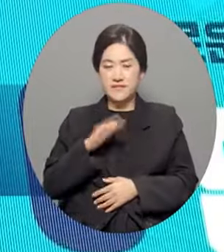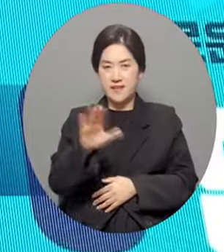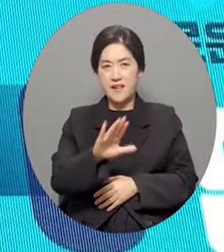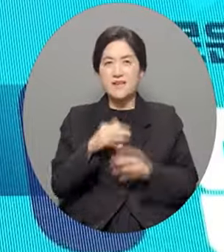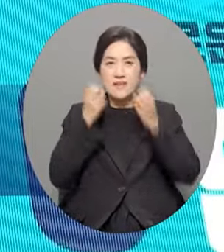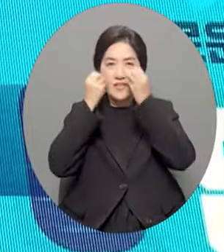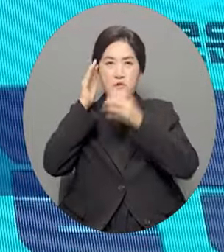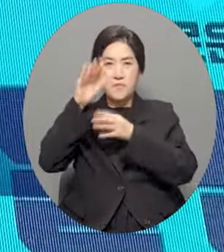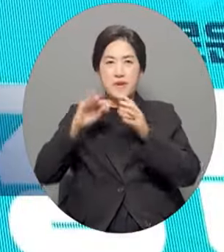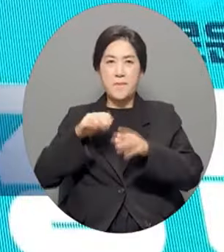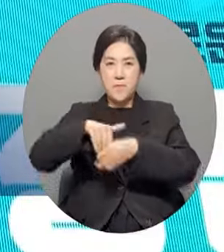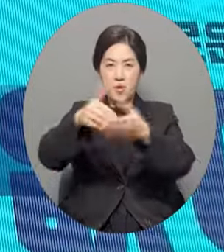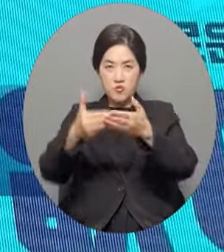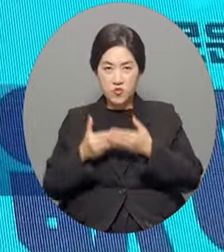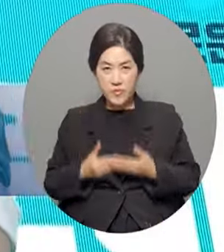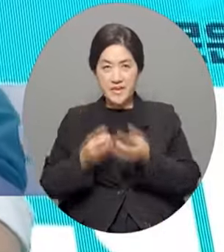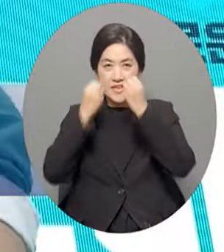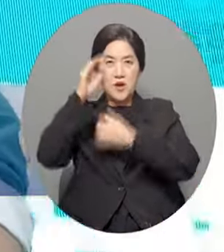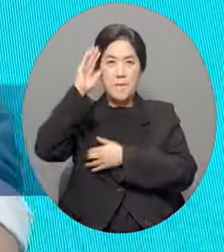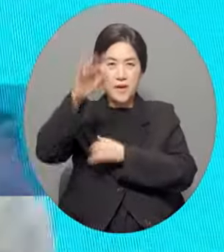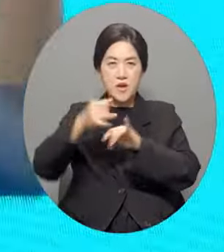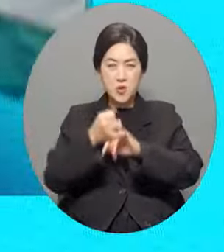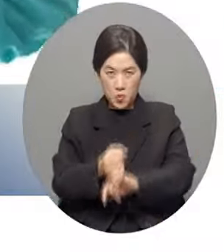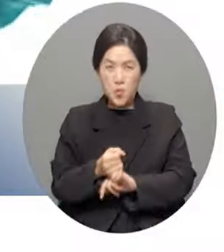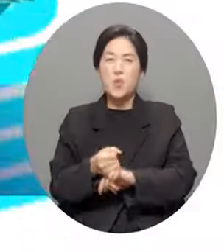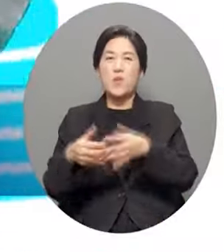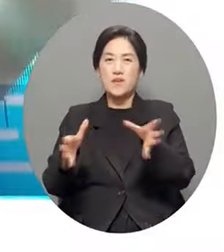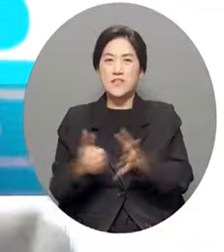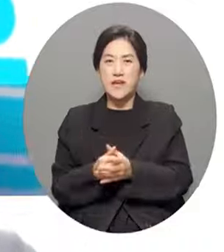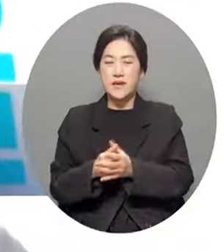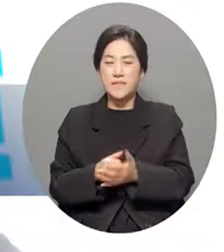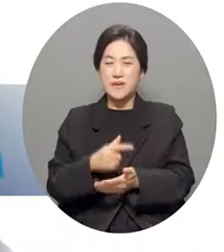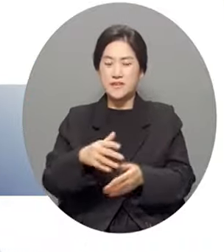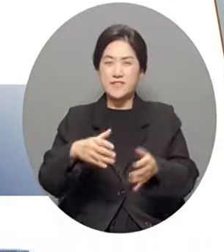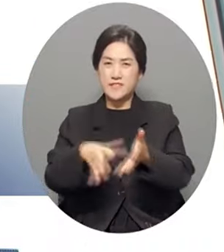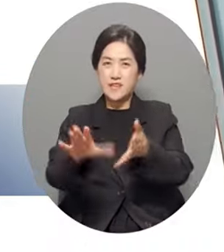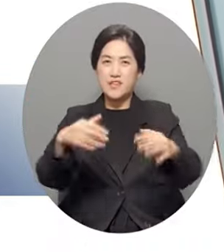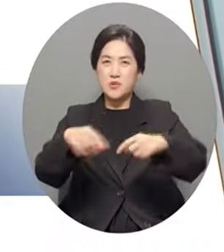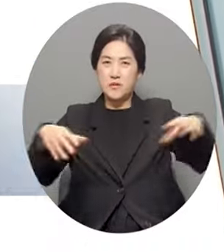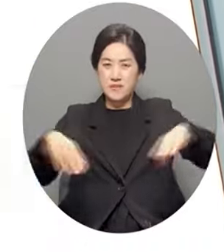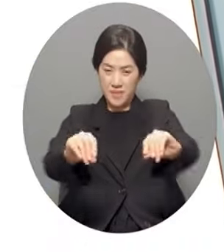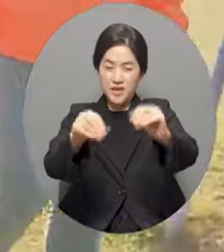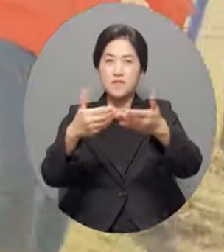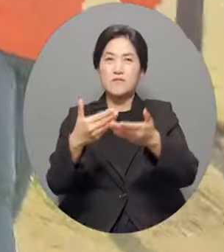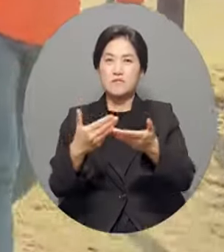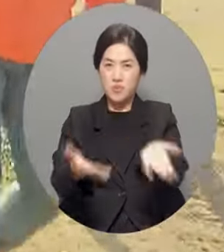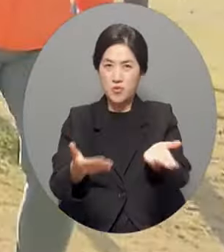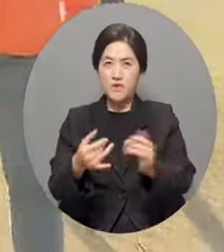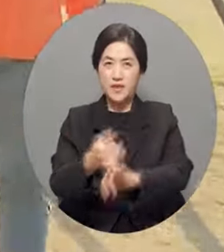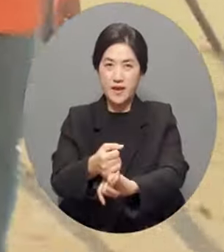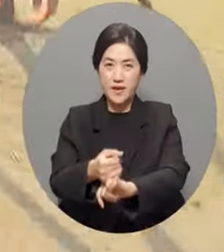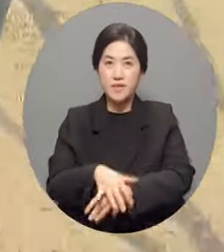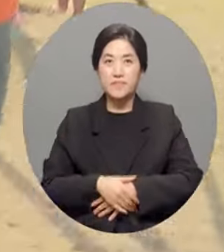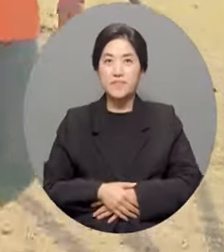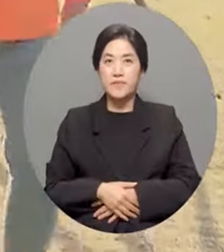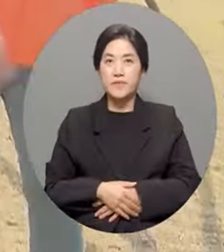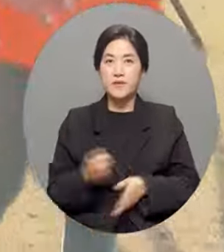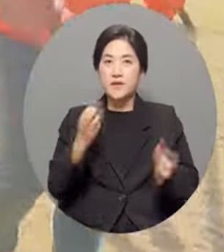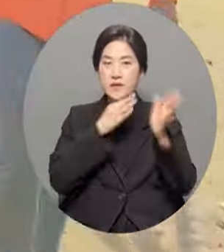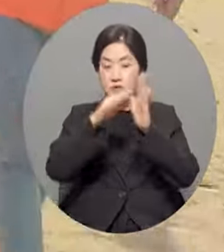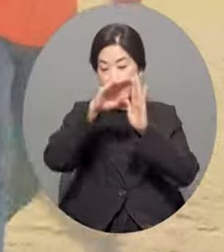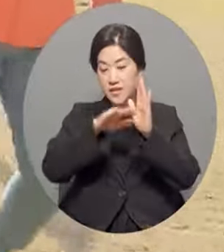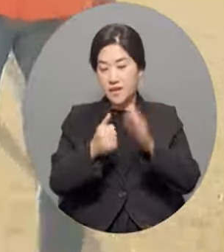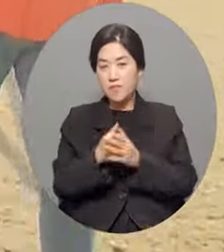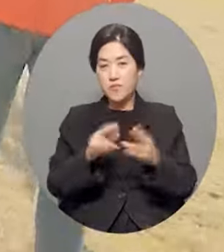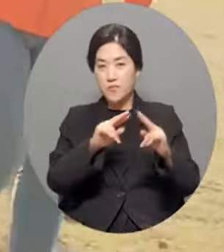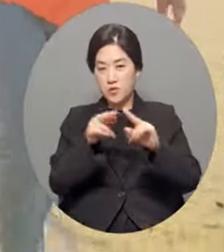새로운 미래에 표를 주시며 새로운 미래가 반드시 족식시켜 보이겠습니다. 경기 남부 반도체